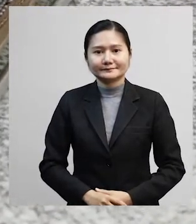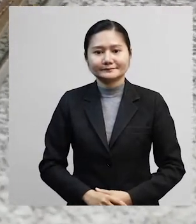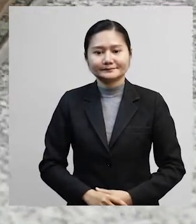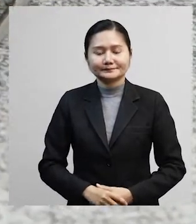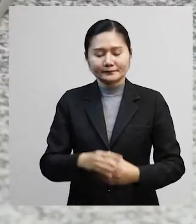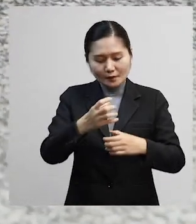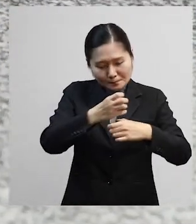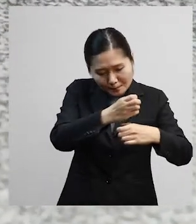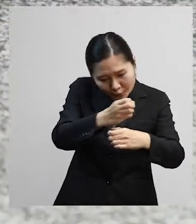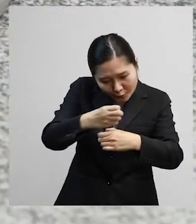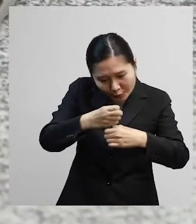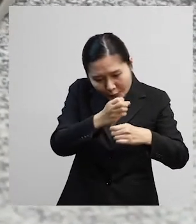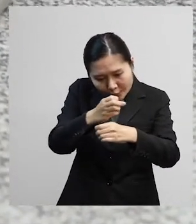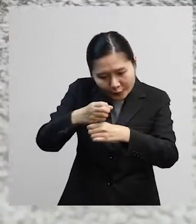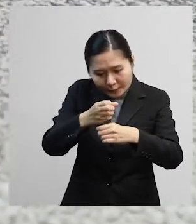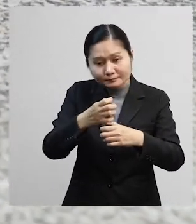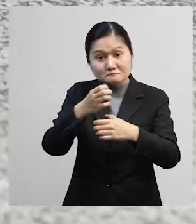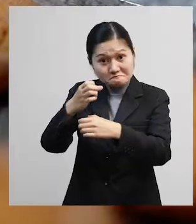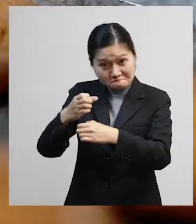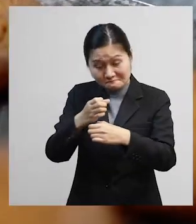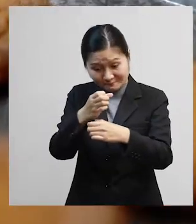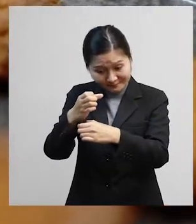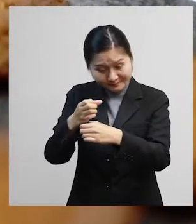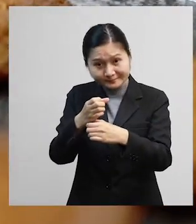บีบไส้ลงไปเลย